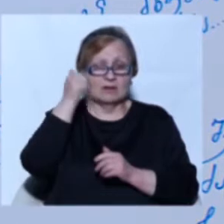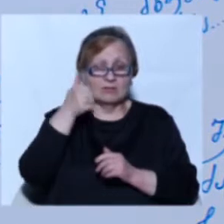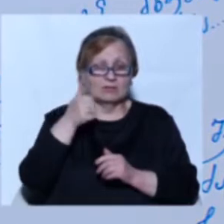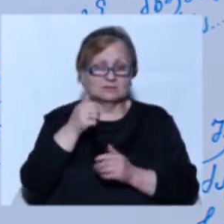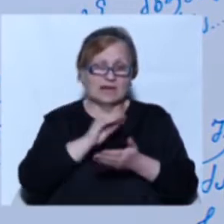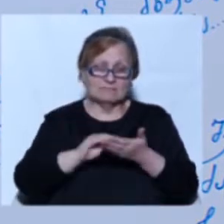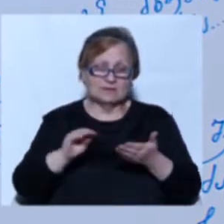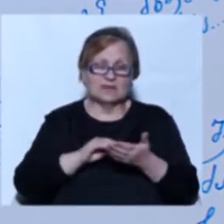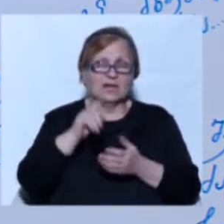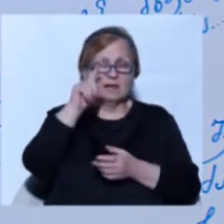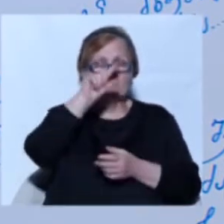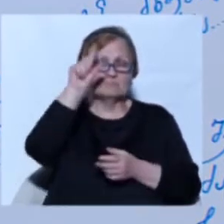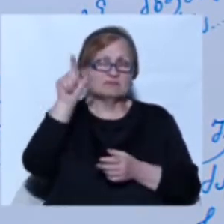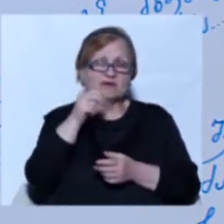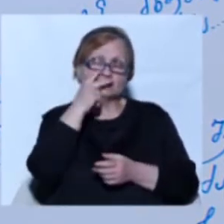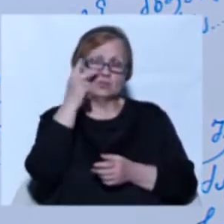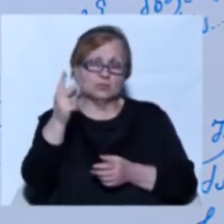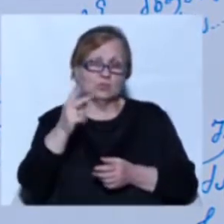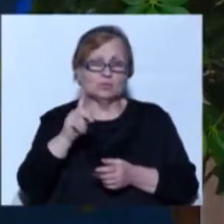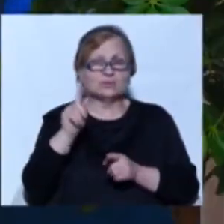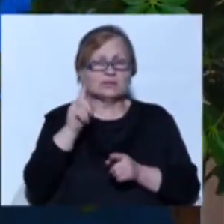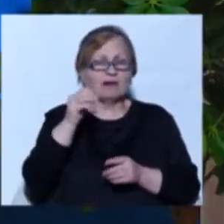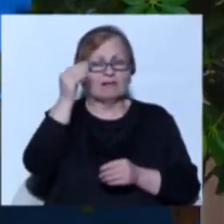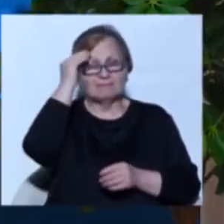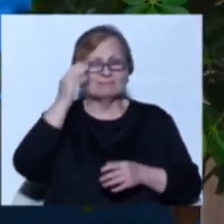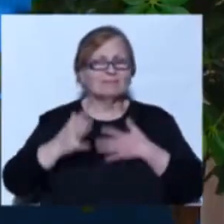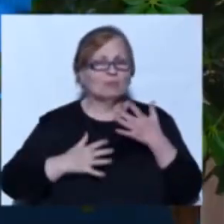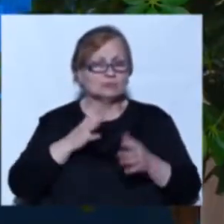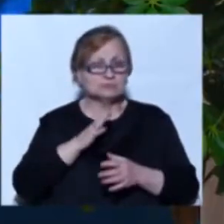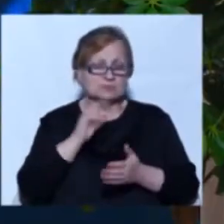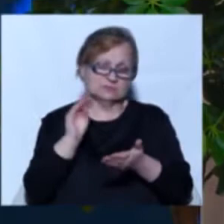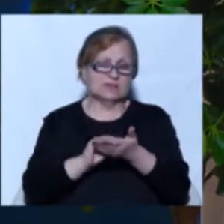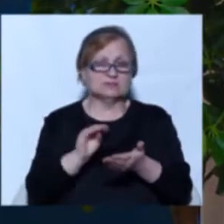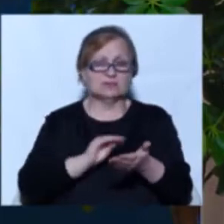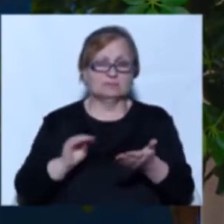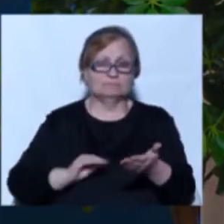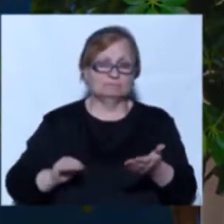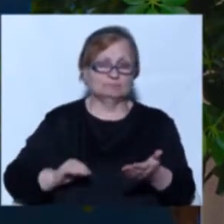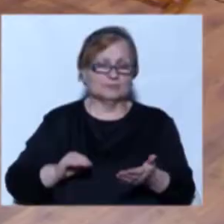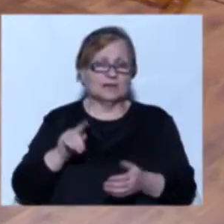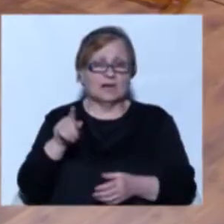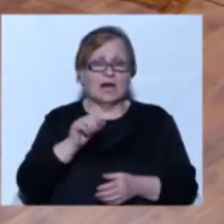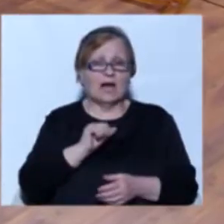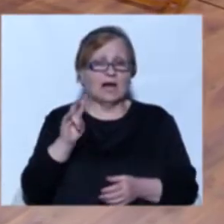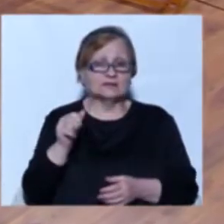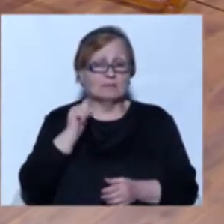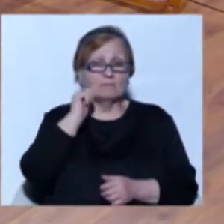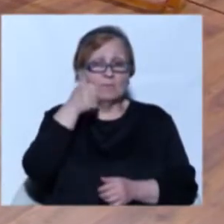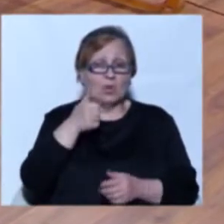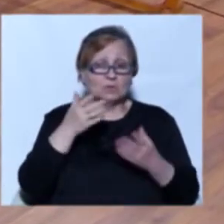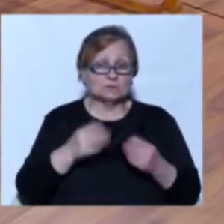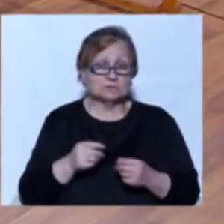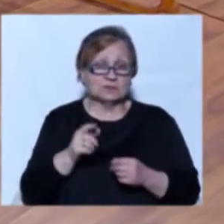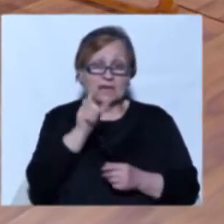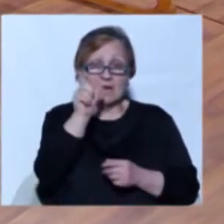შთაბეჭდილებები ამ თვარით გამოწვეული გადაეტანათ ფურცელზე. და ანა მამიდას მეორე დღეს